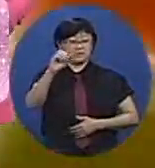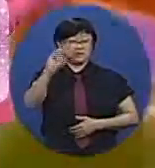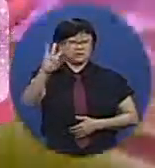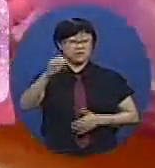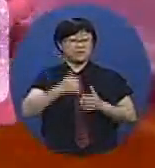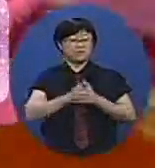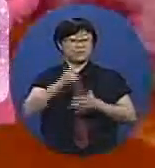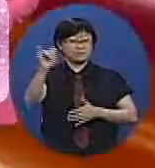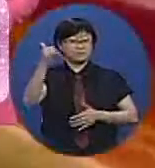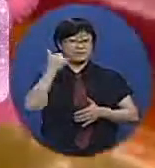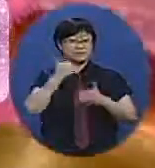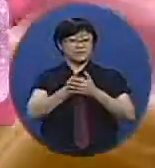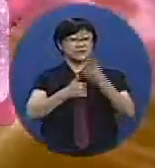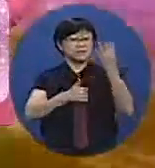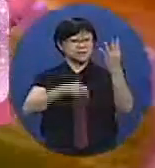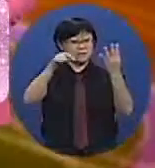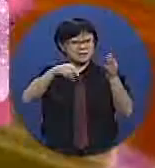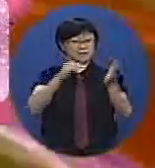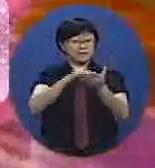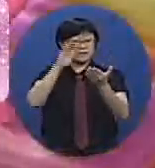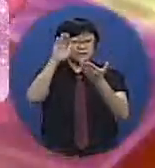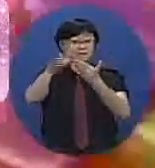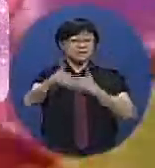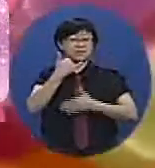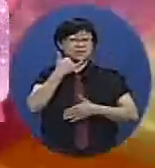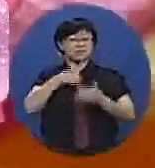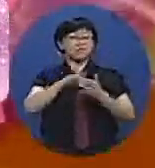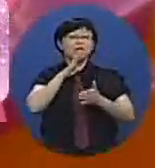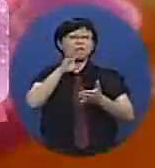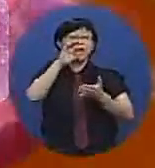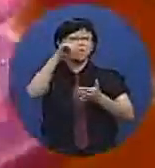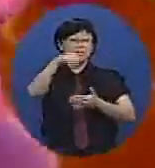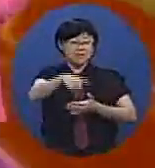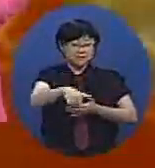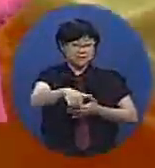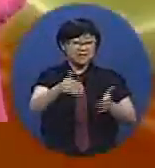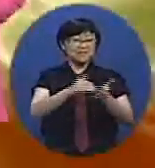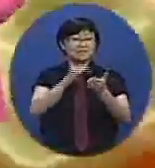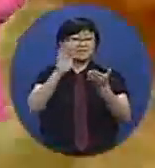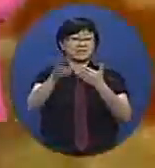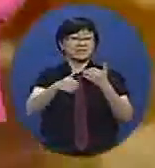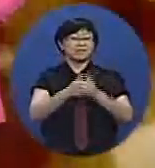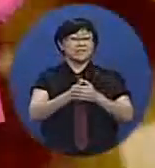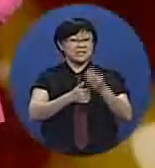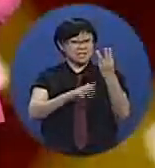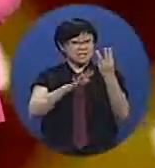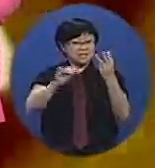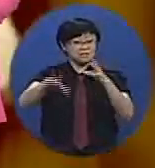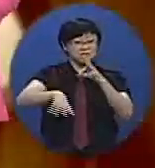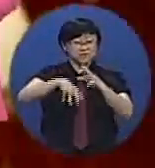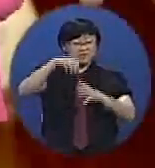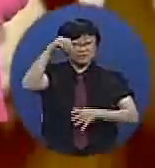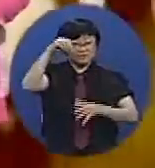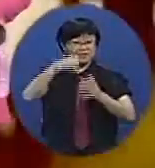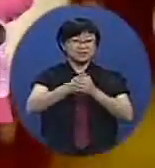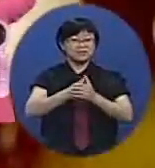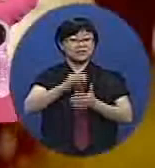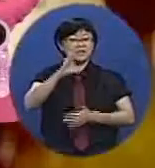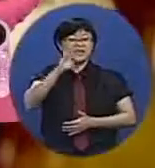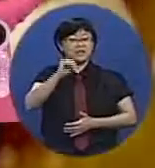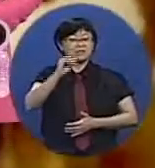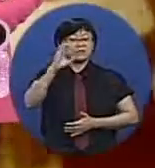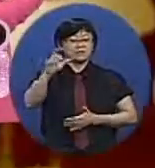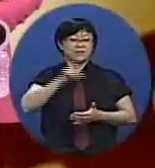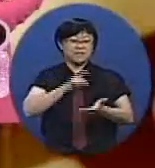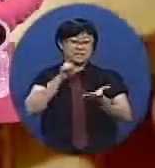060-608-1004번 누르시고 4번 누르신 다음에 정답을 누르시고 수화기 내려놓으시면 세 분을 추첨해서 네.